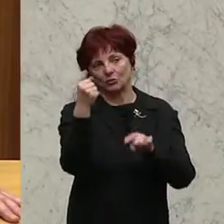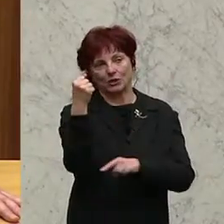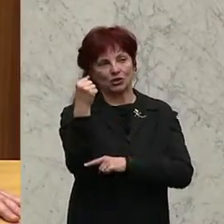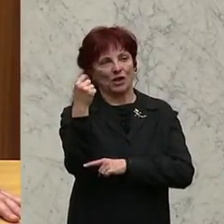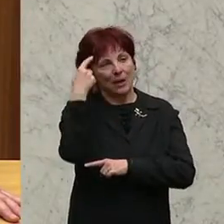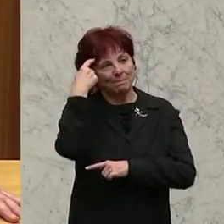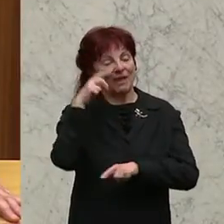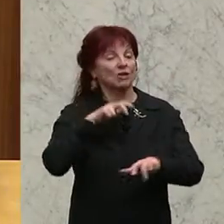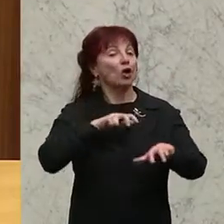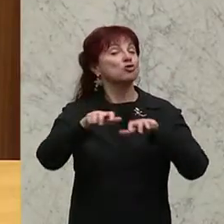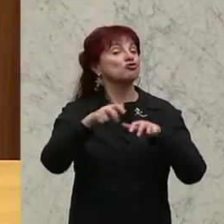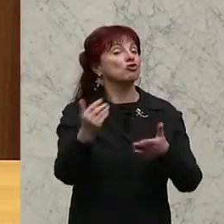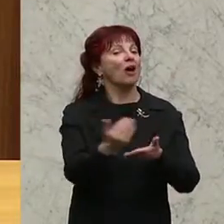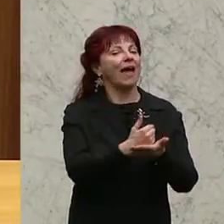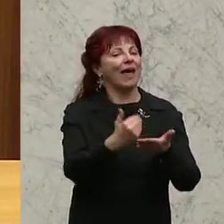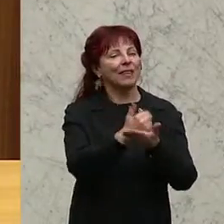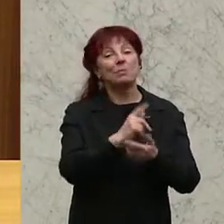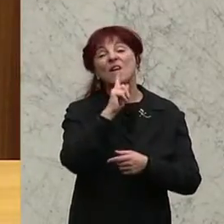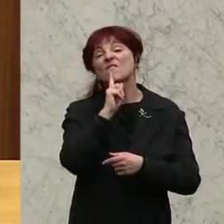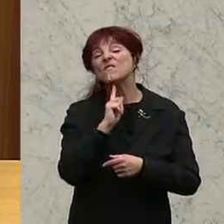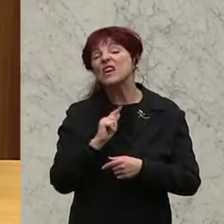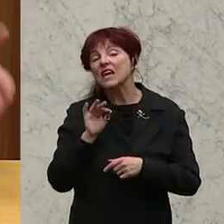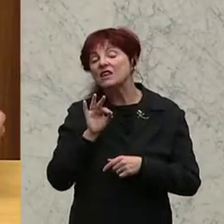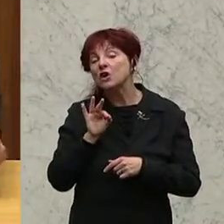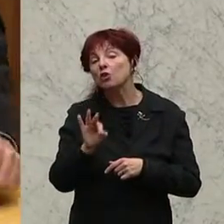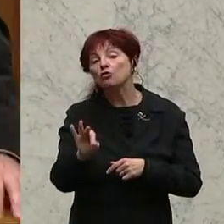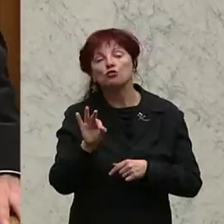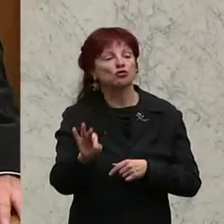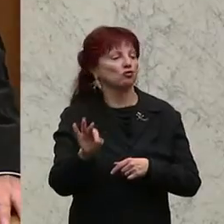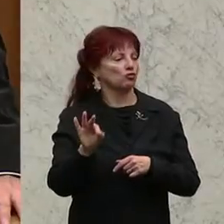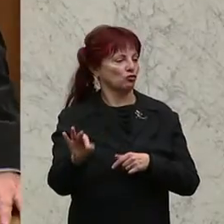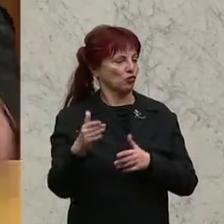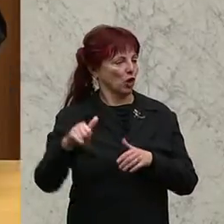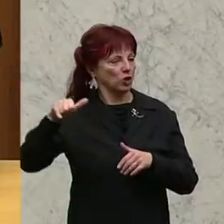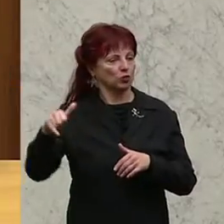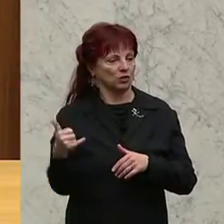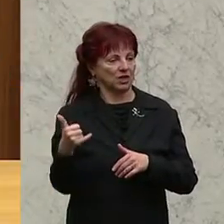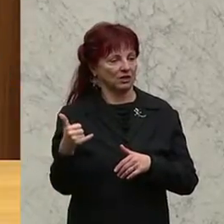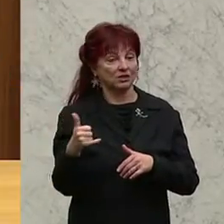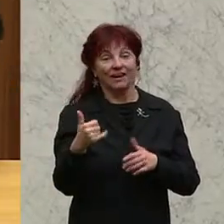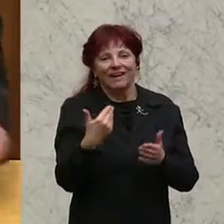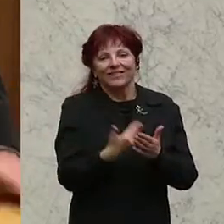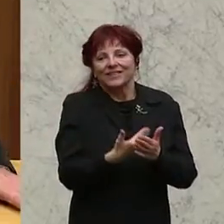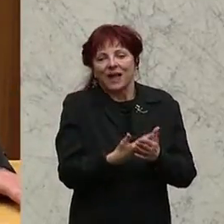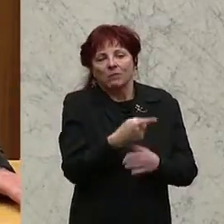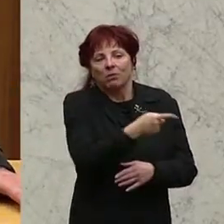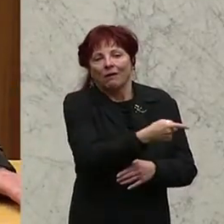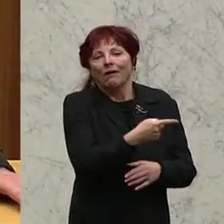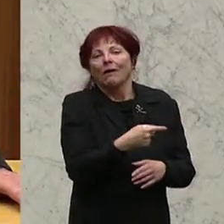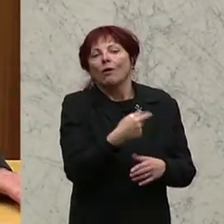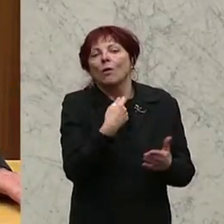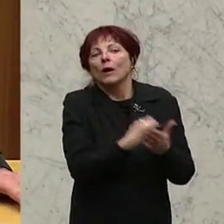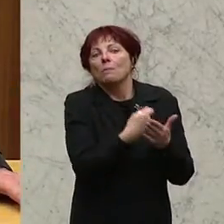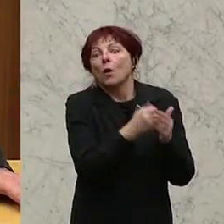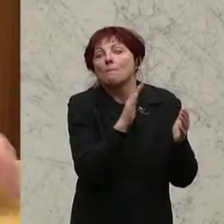den Steuereinnahmen, für die Justiz budgetiert werden. Das heißt, der Druck, die Gebühren hochzuhalten, ist groß, weil sonst eine Lücke im